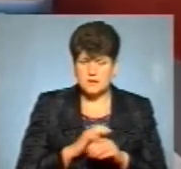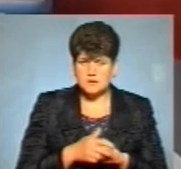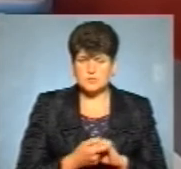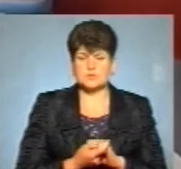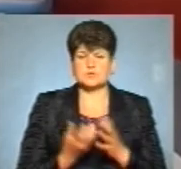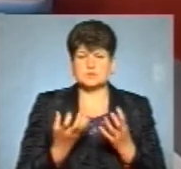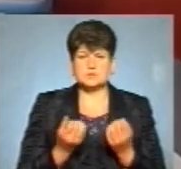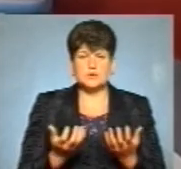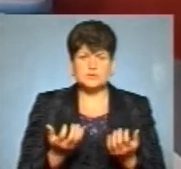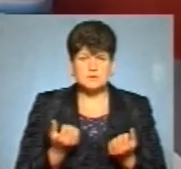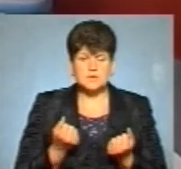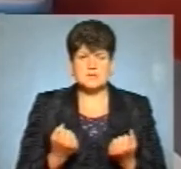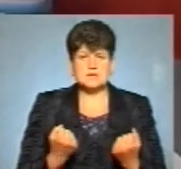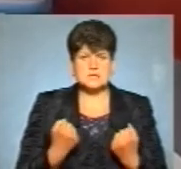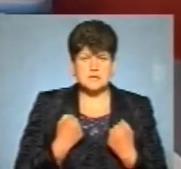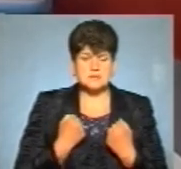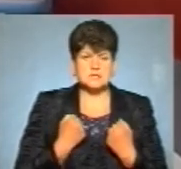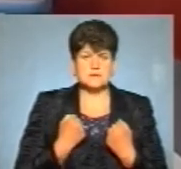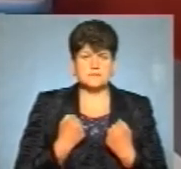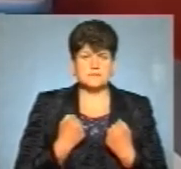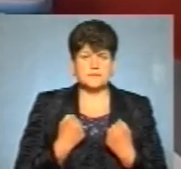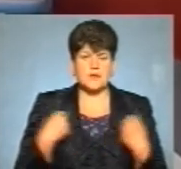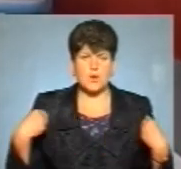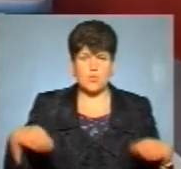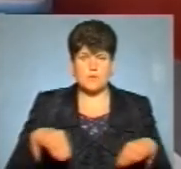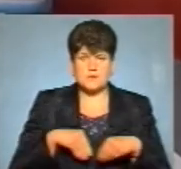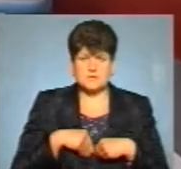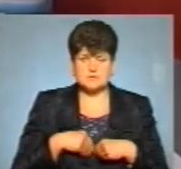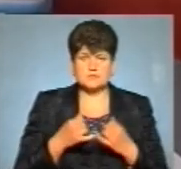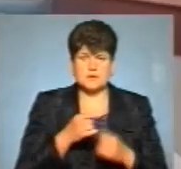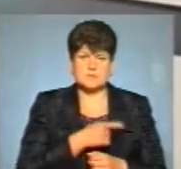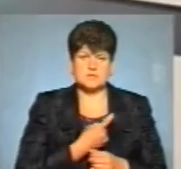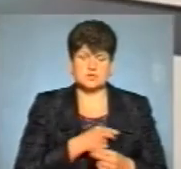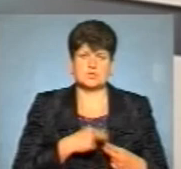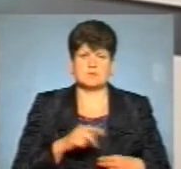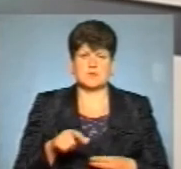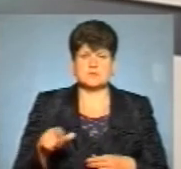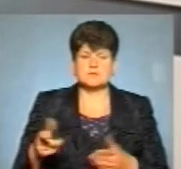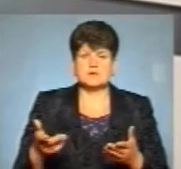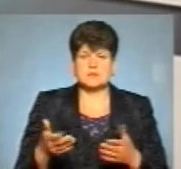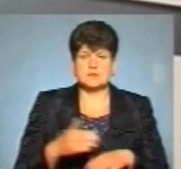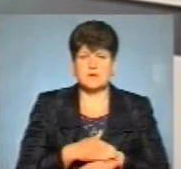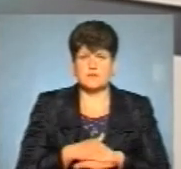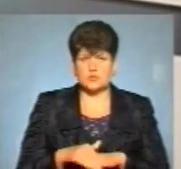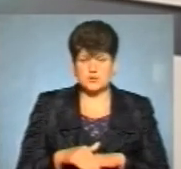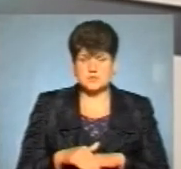отримали захисні комбінезони для медичних працівників, які на вулиці